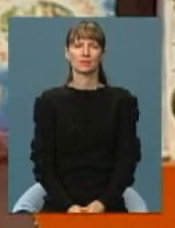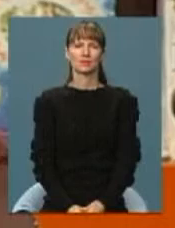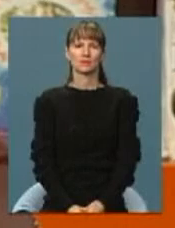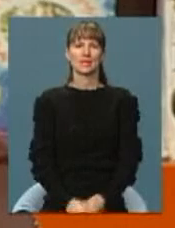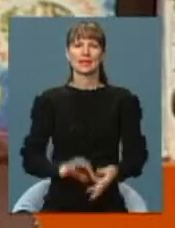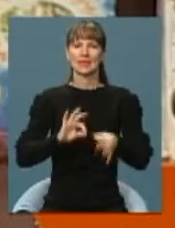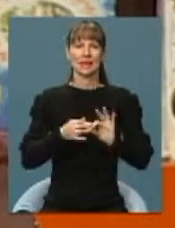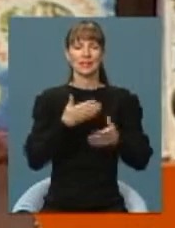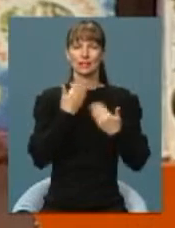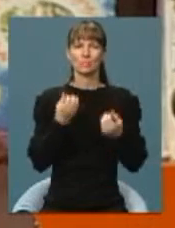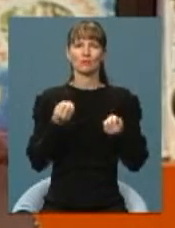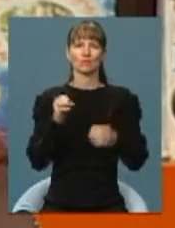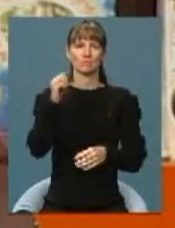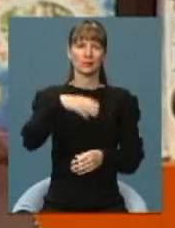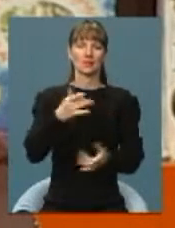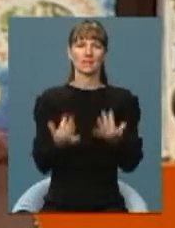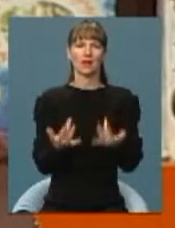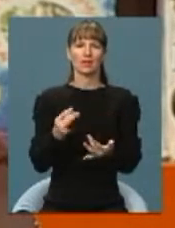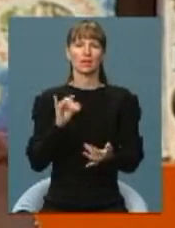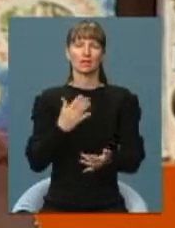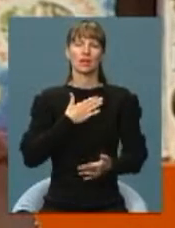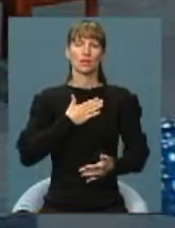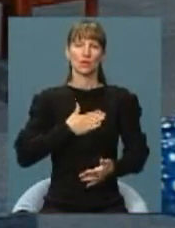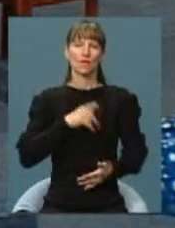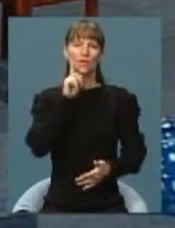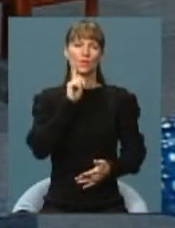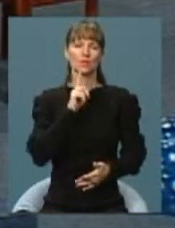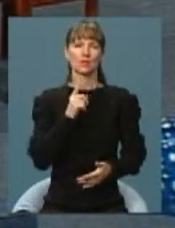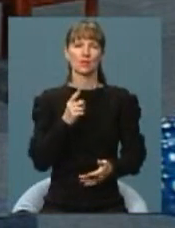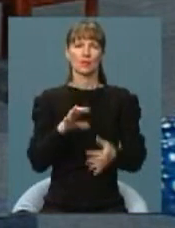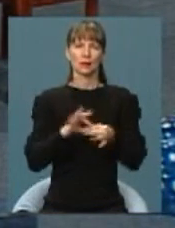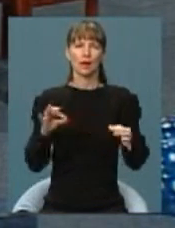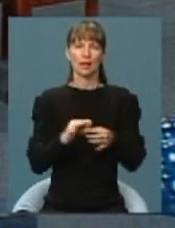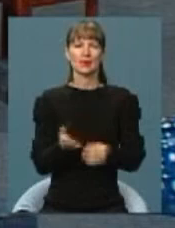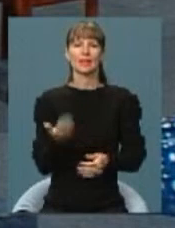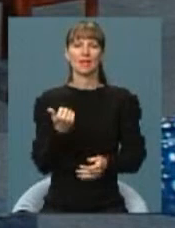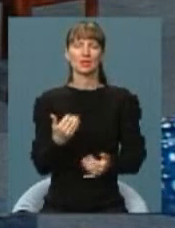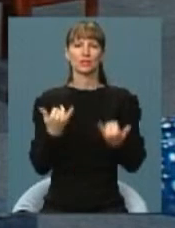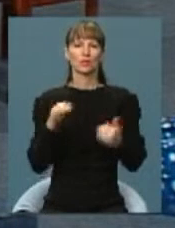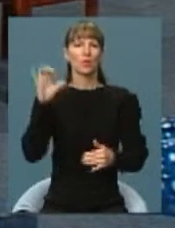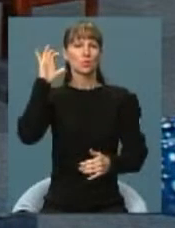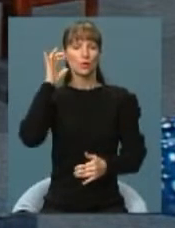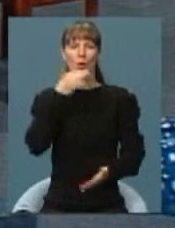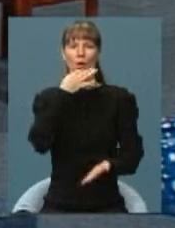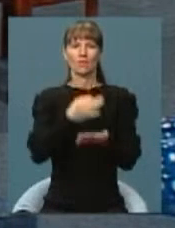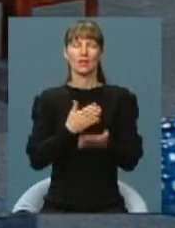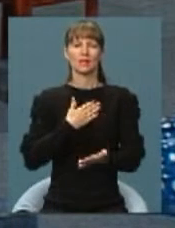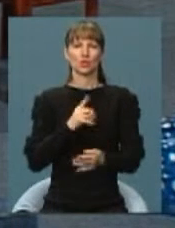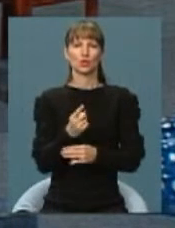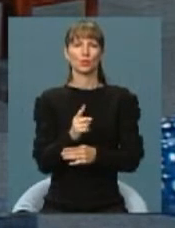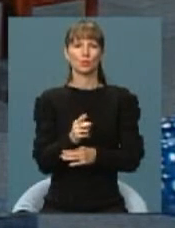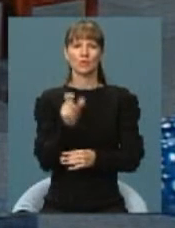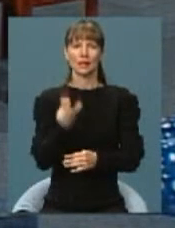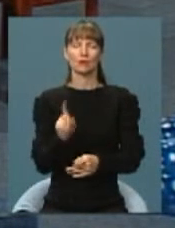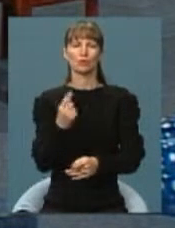не сложно. Просто кинути, зварити та й насолоджуватися смаком спагетті. Ну, давайте, власне, зараз послухаємо відповіді наших чомусиків. Що